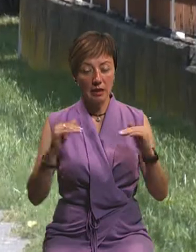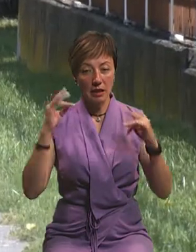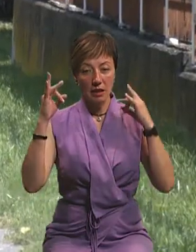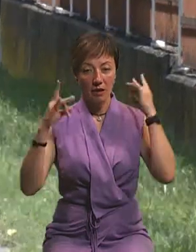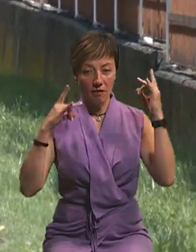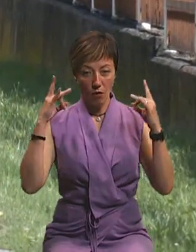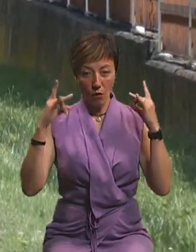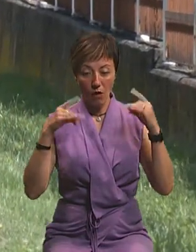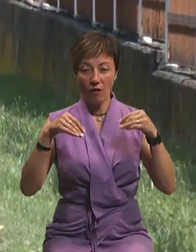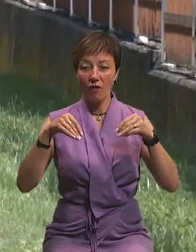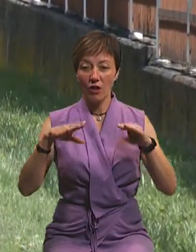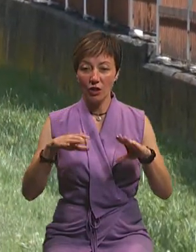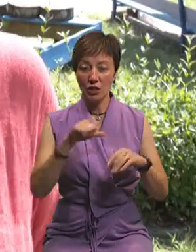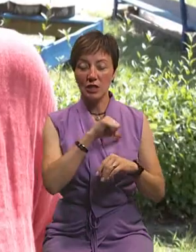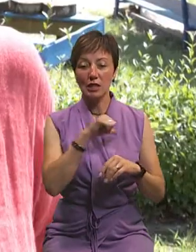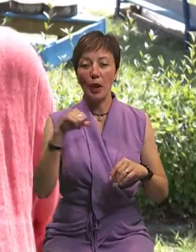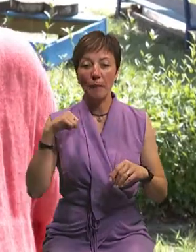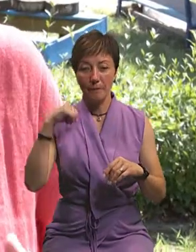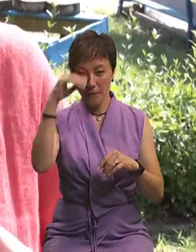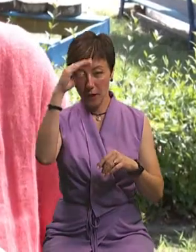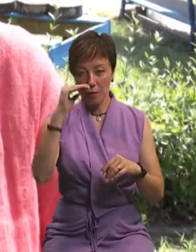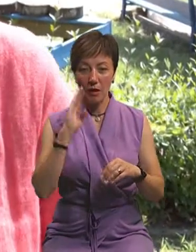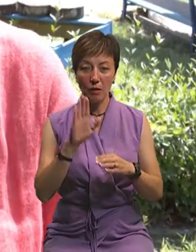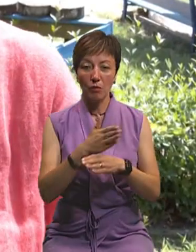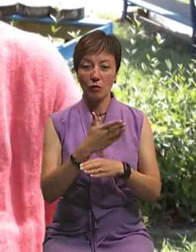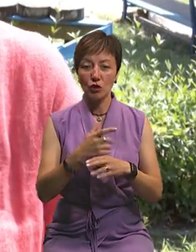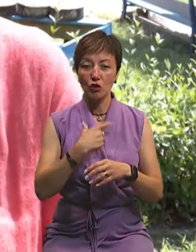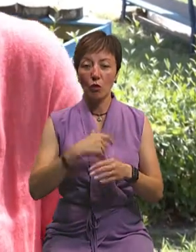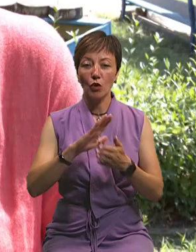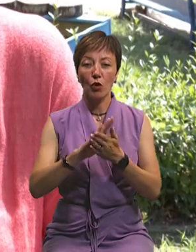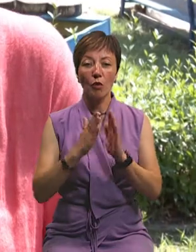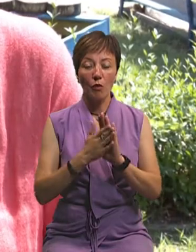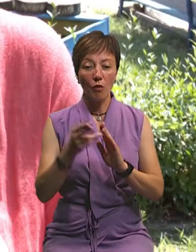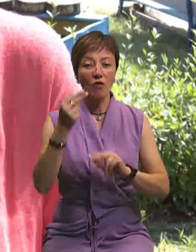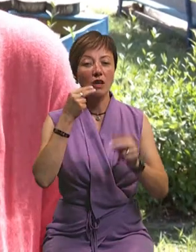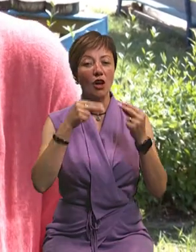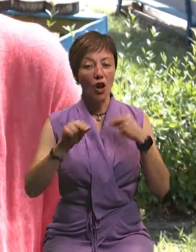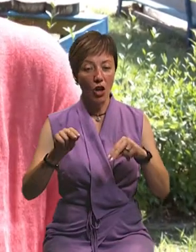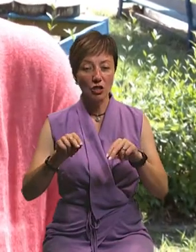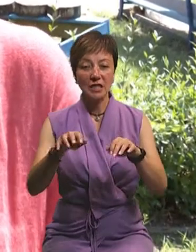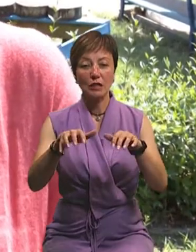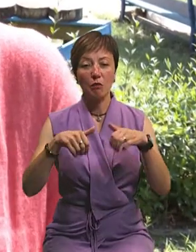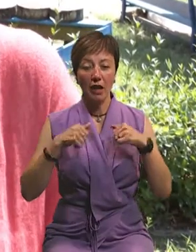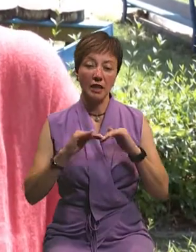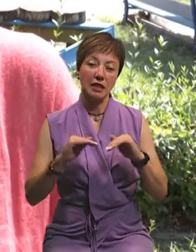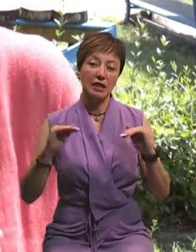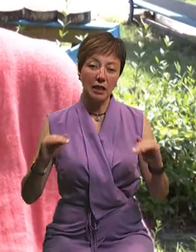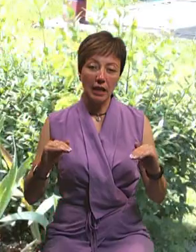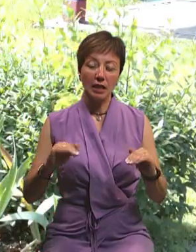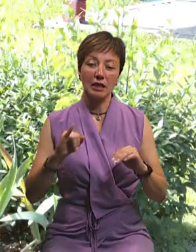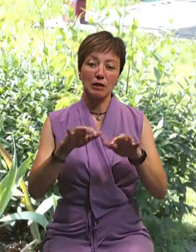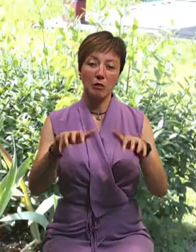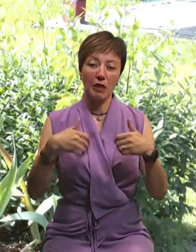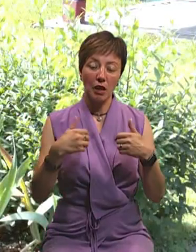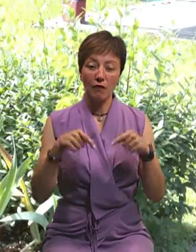повітряних тривог вирішили самі батьки батьки самі між собою домовилися що їм краще забрати дітей і дітей просто забирали